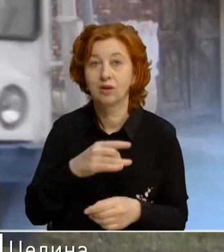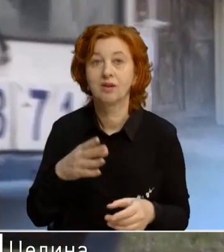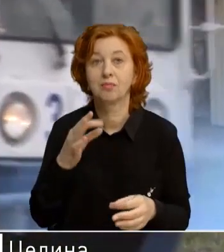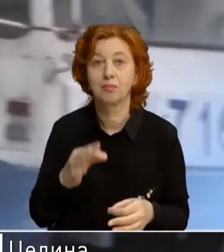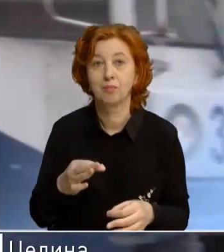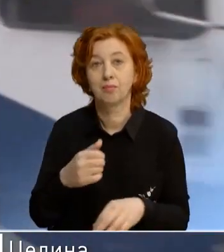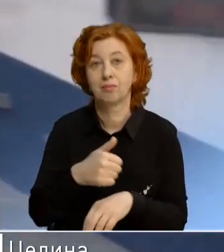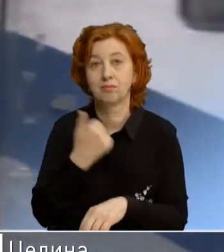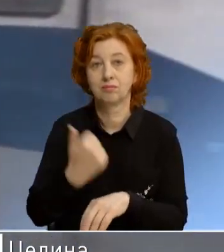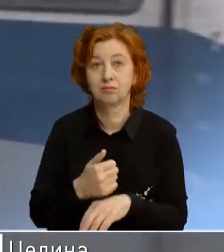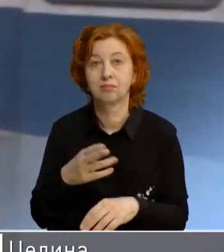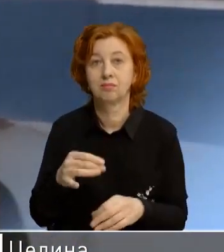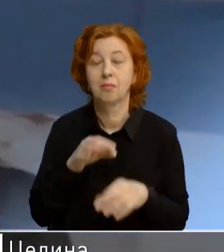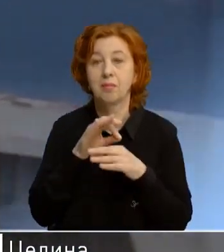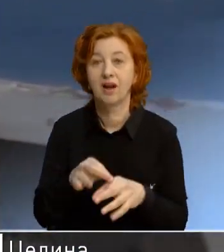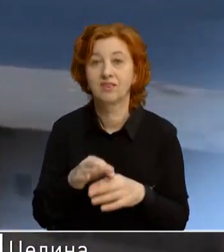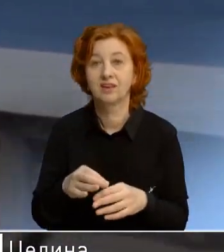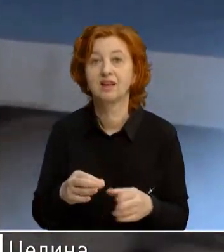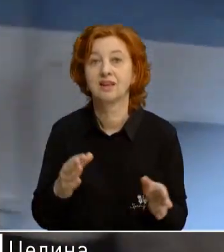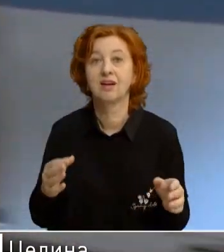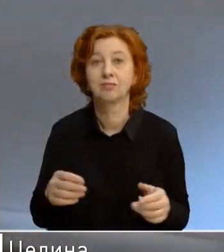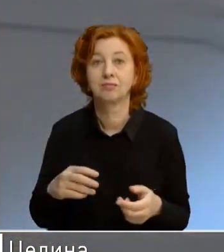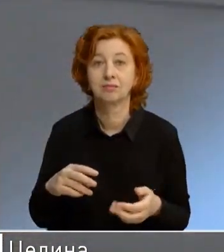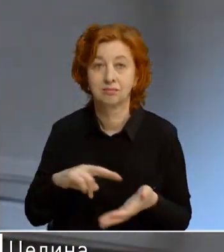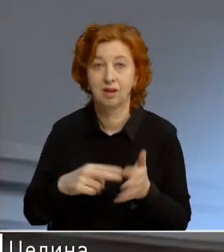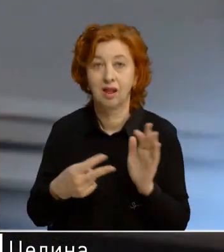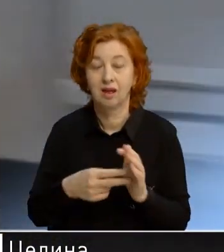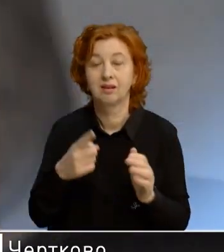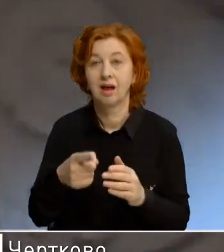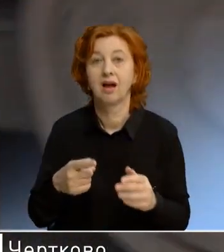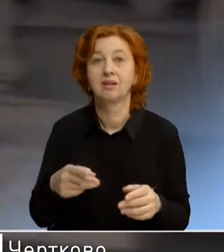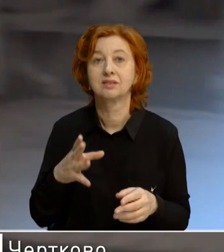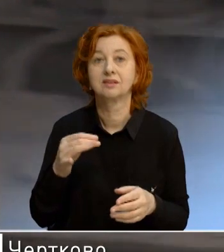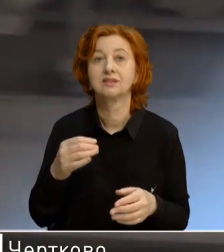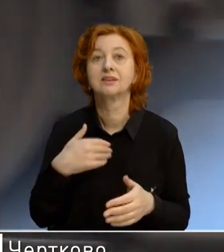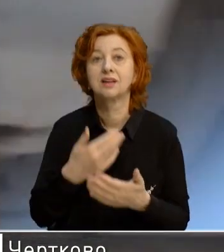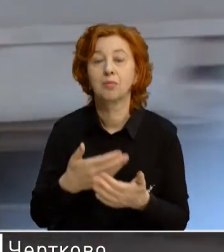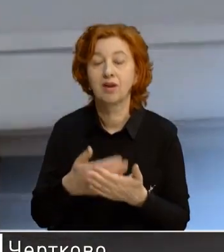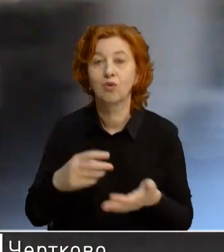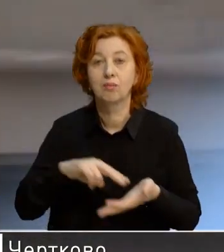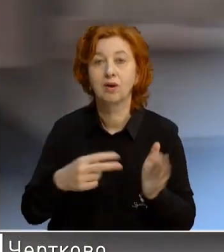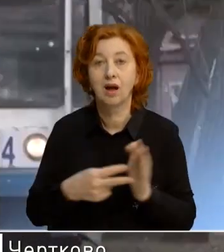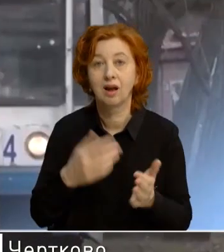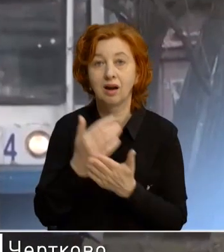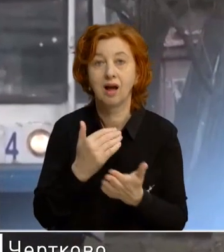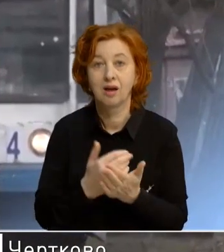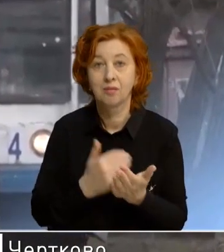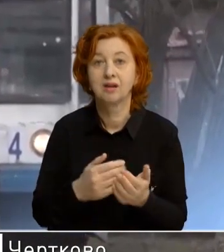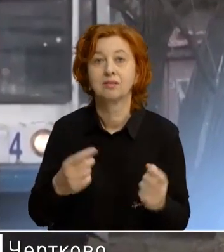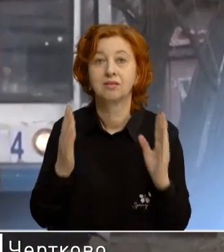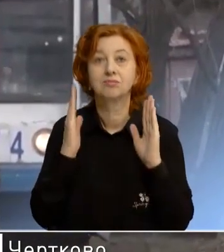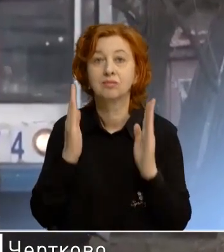замены рельсов, предстоит обновить коммуникации, необходимые для движения электротранспорта. Эти работы – часть программы комплексного развития города.